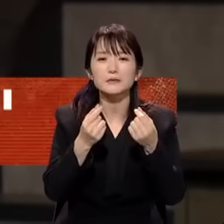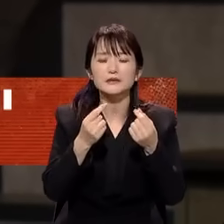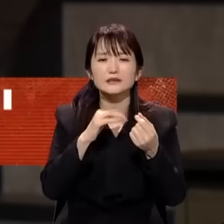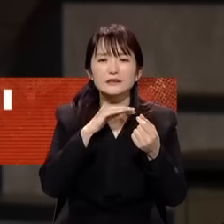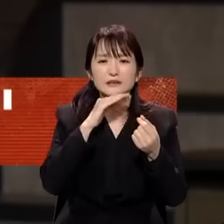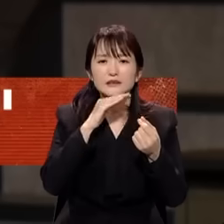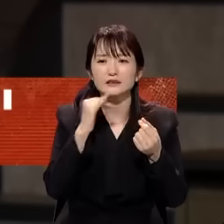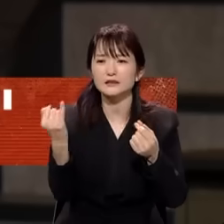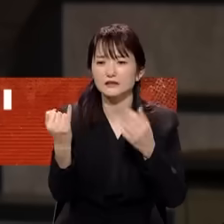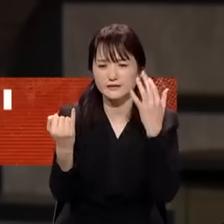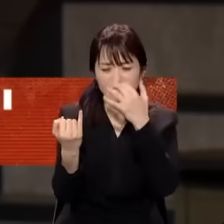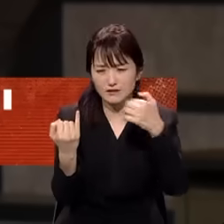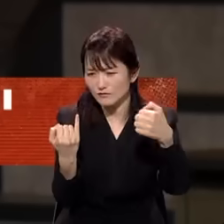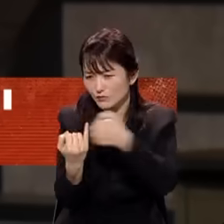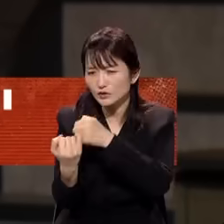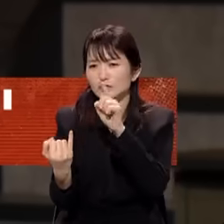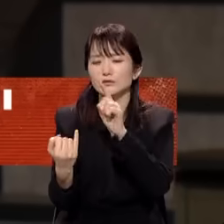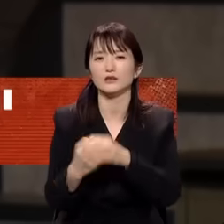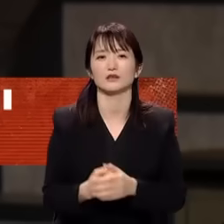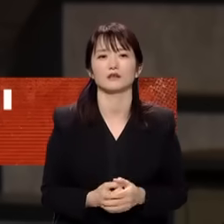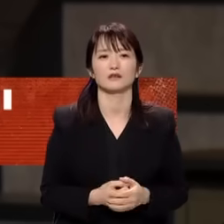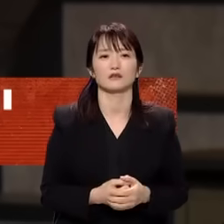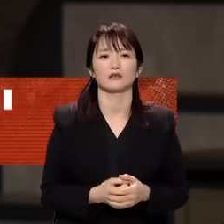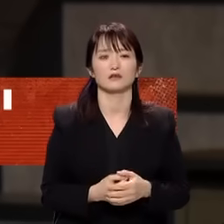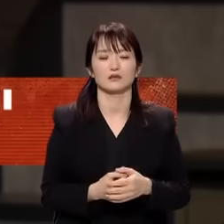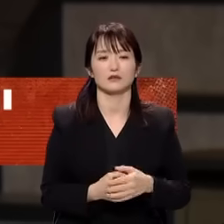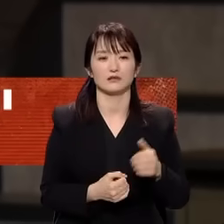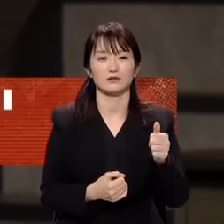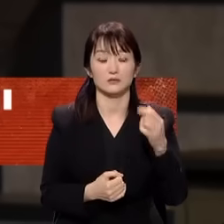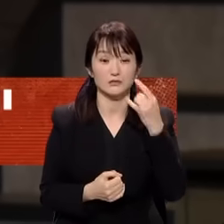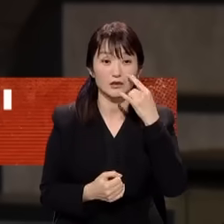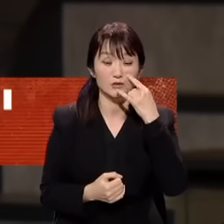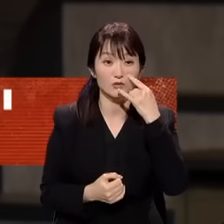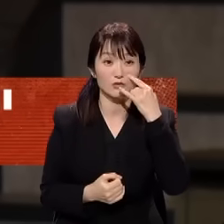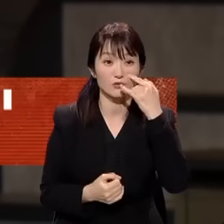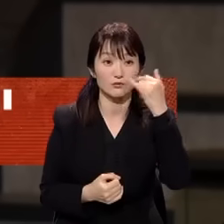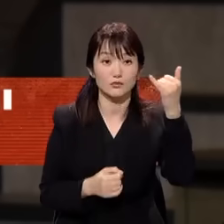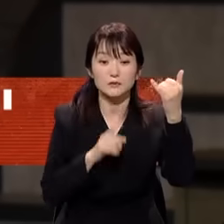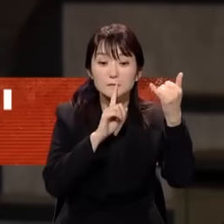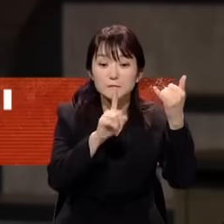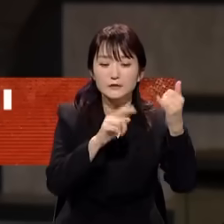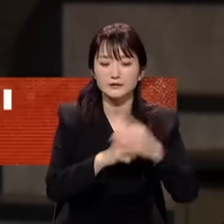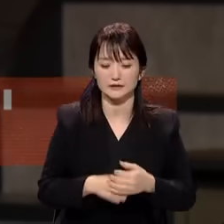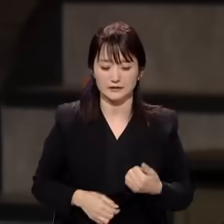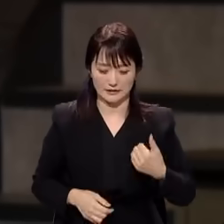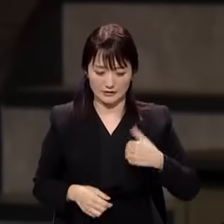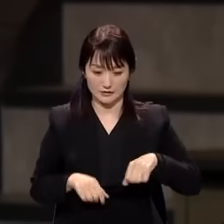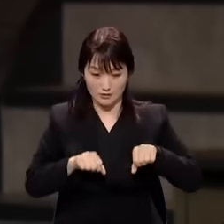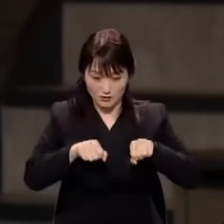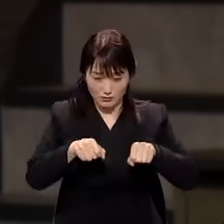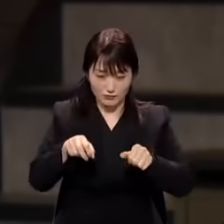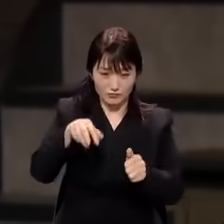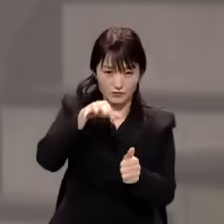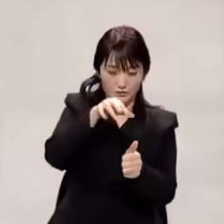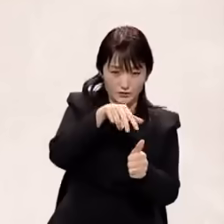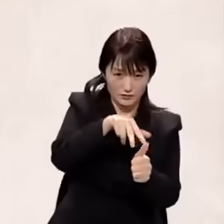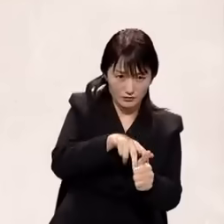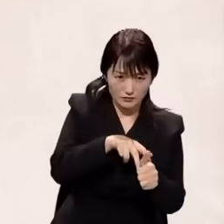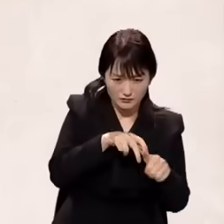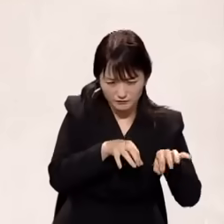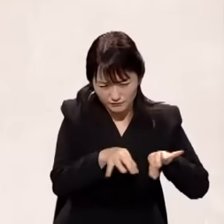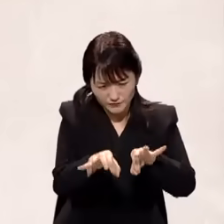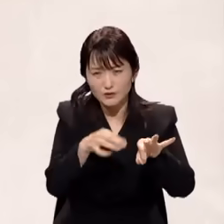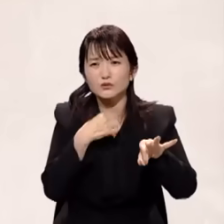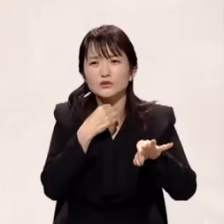그런데 이 가해 학생 부모가 이렇게 얘기를 하고 있어요. 아, 아들이 오토바이가 타고 싶어서 그랬겠죠. 밤에 나가고